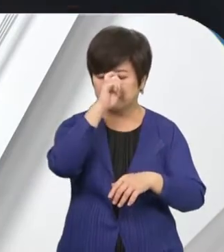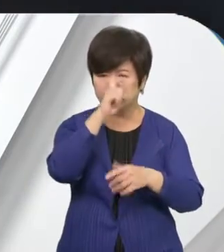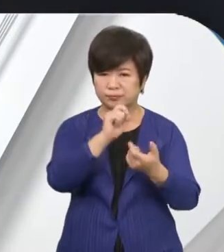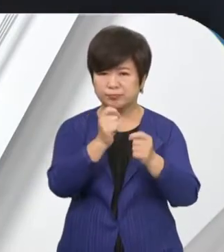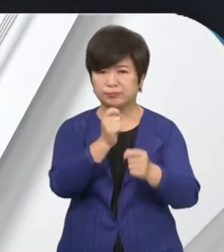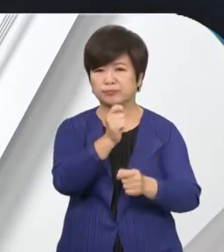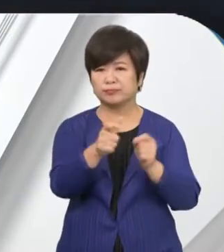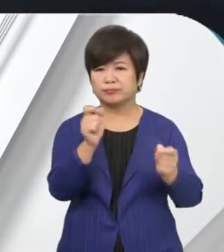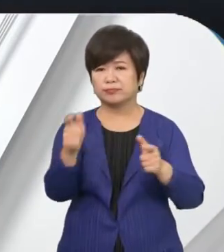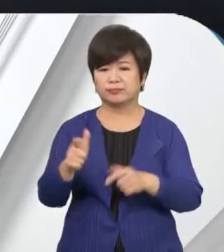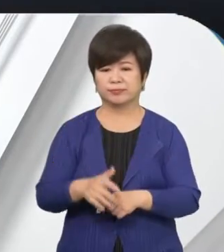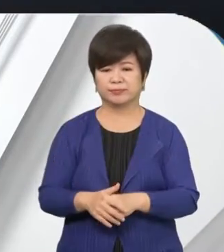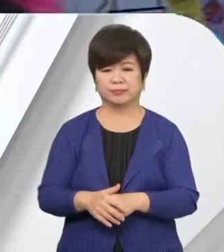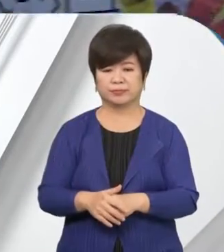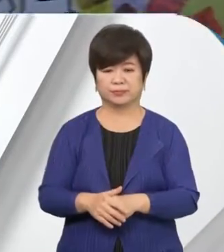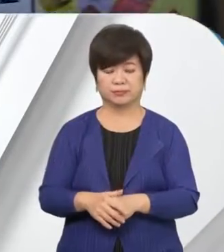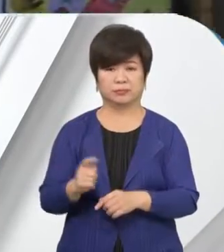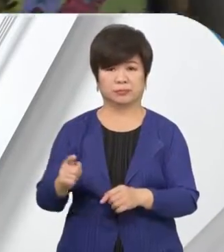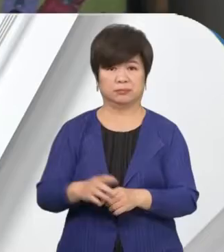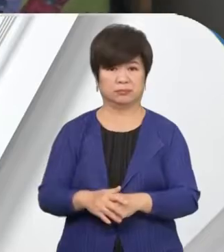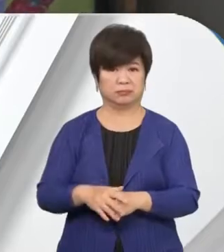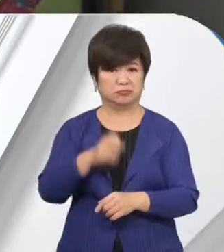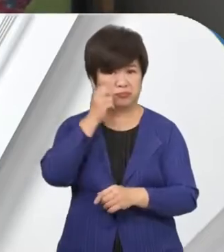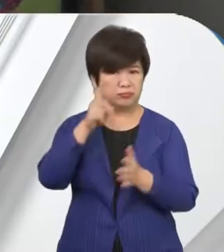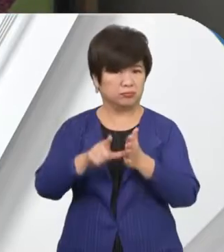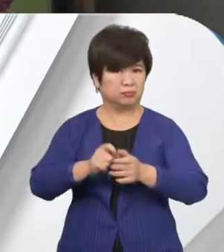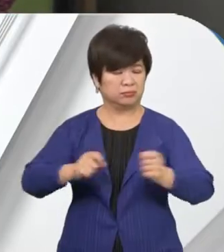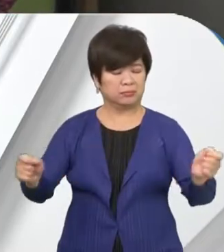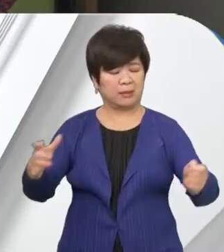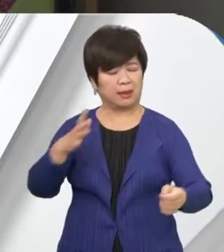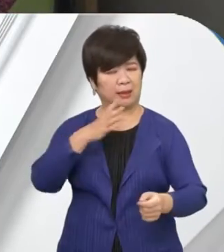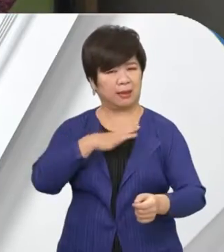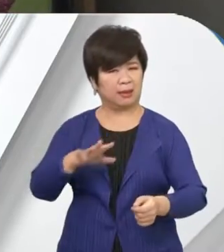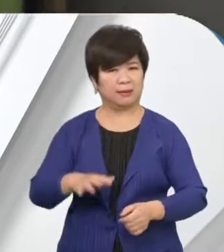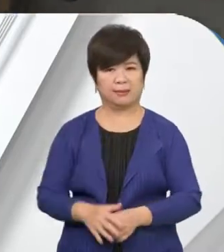天的农特产。我哥创业两三年来，按人落，下个新闻前面，台东不妥。